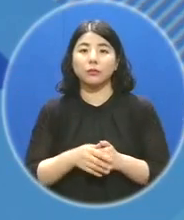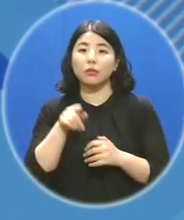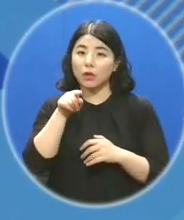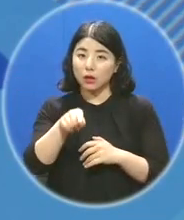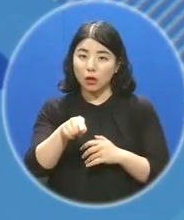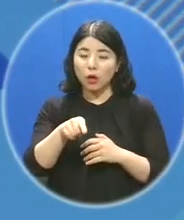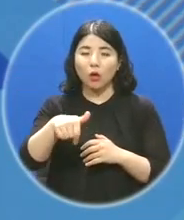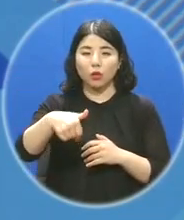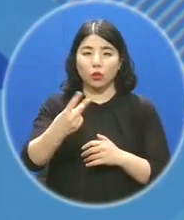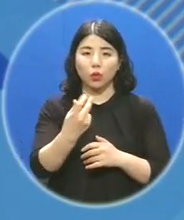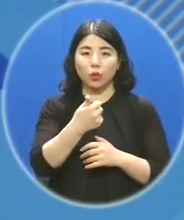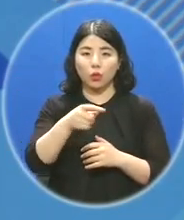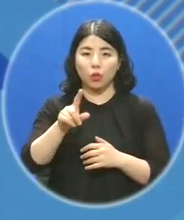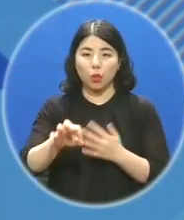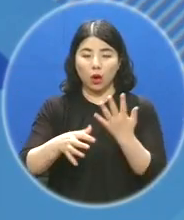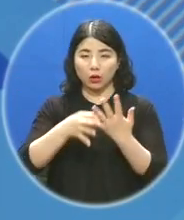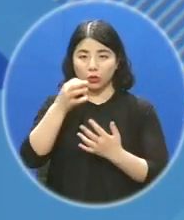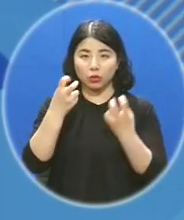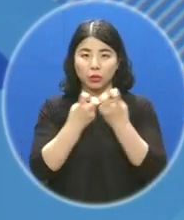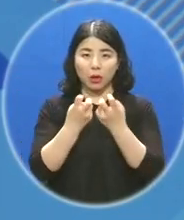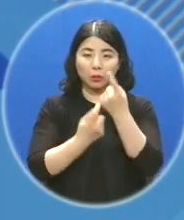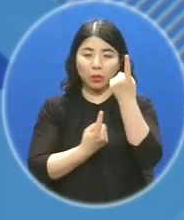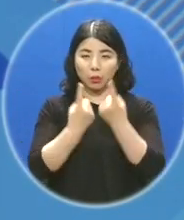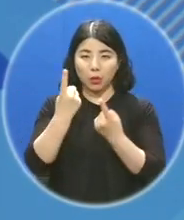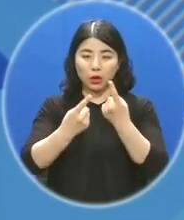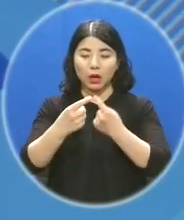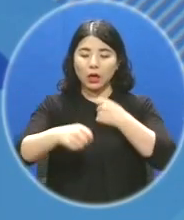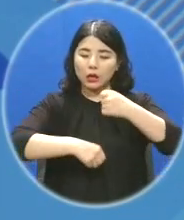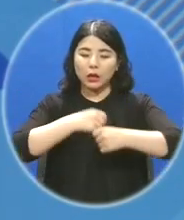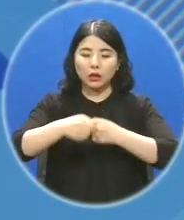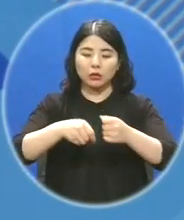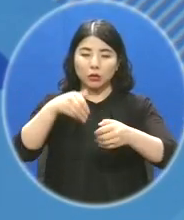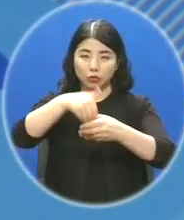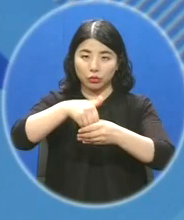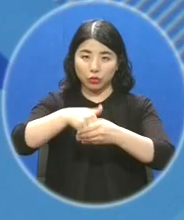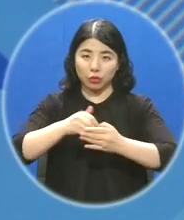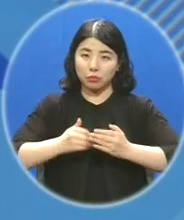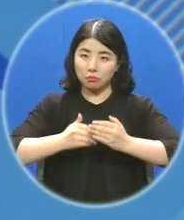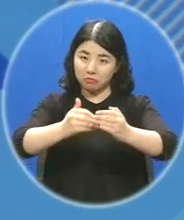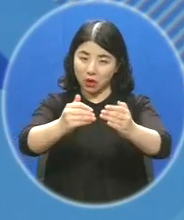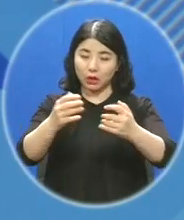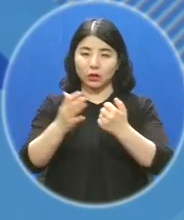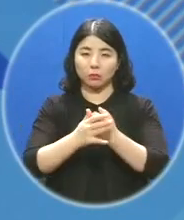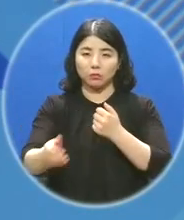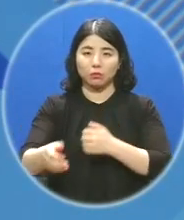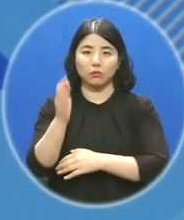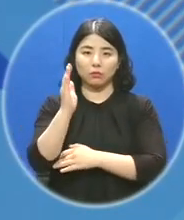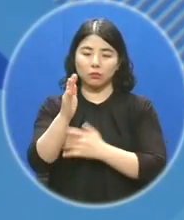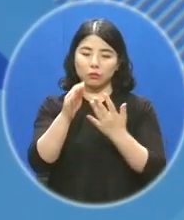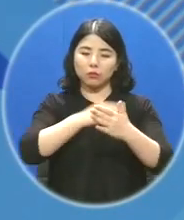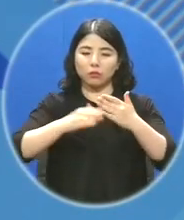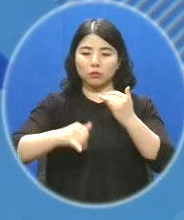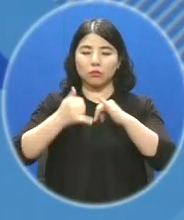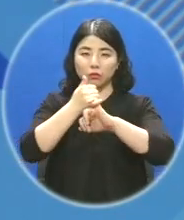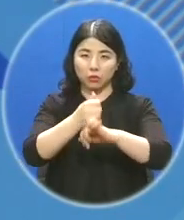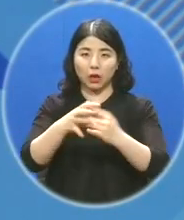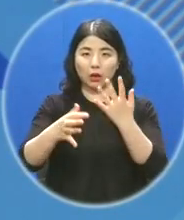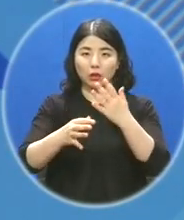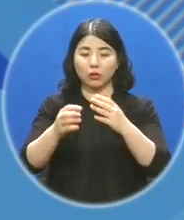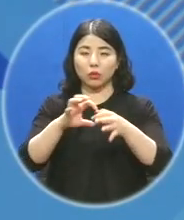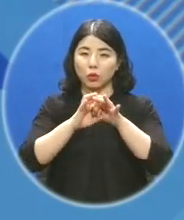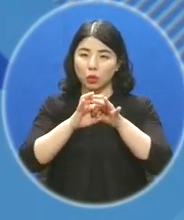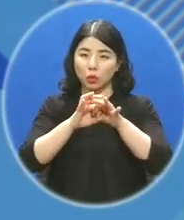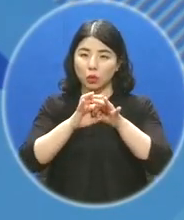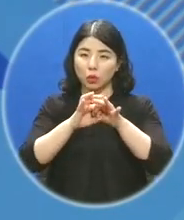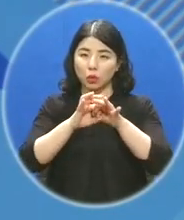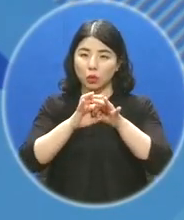바로 교황 선출 방식보다는 민주적 절차를 거쳐서 입후보자의 연설과 공약 등을 통해 의장을 선출하는